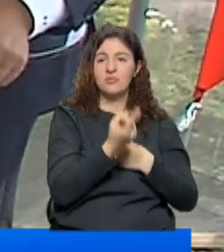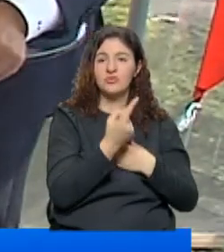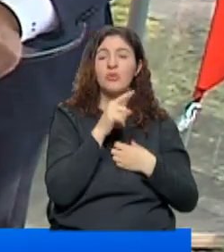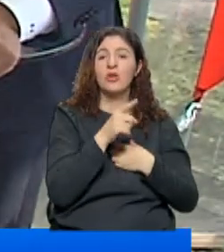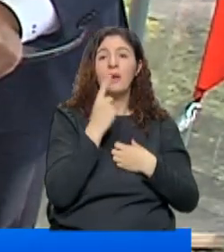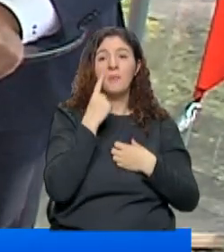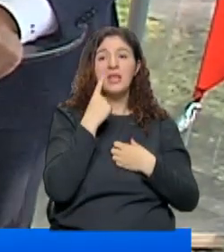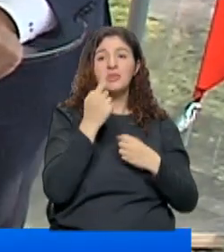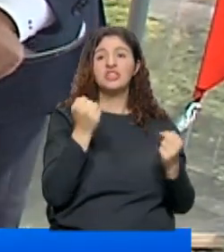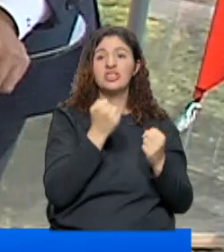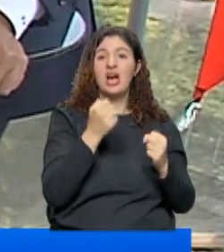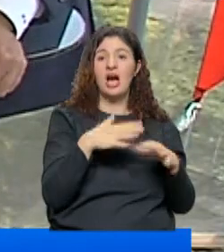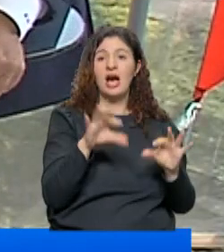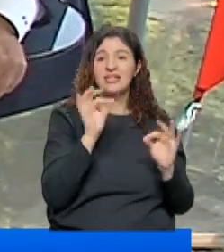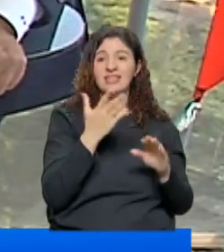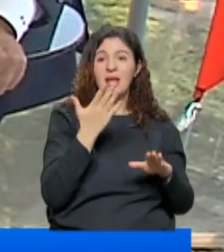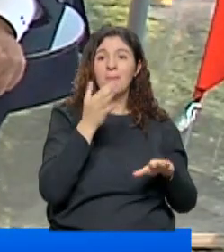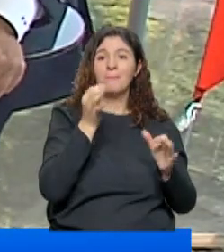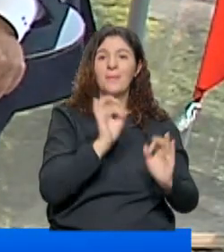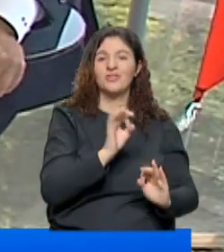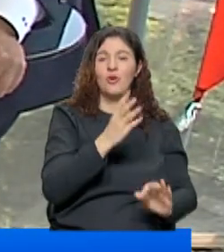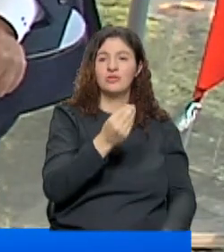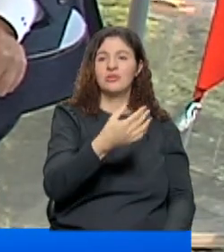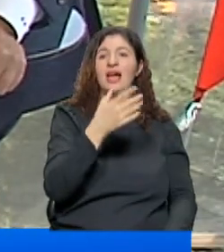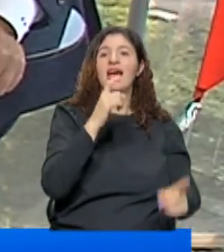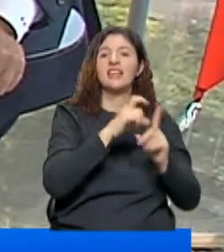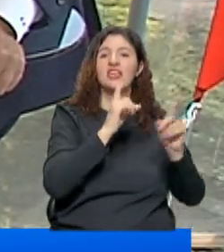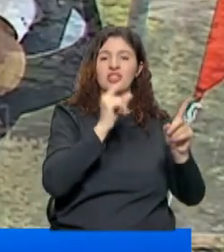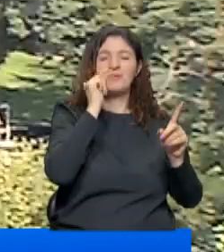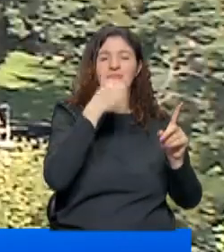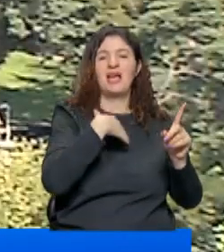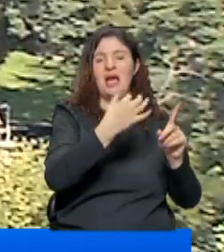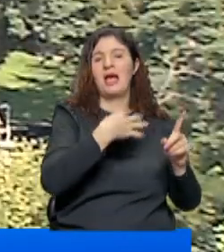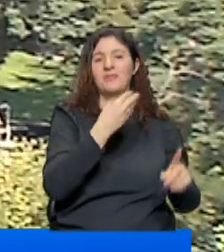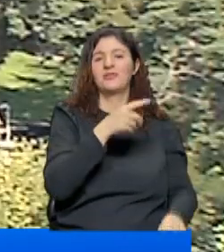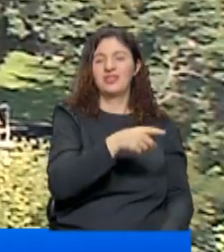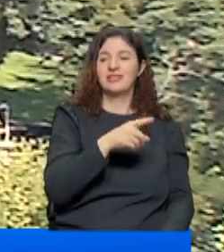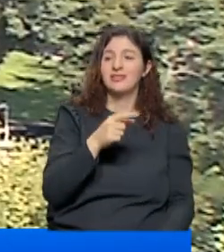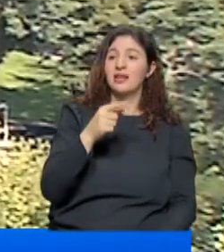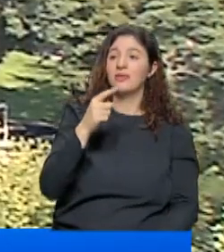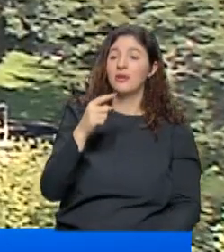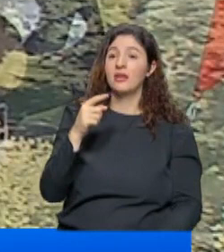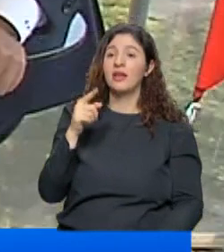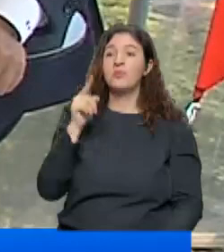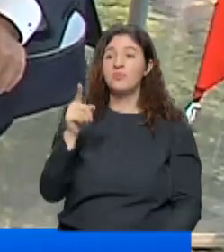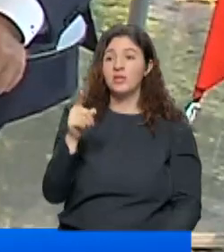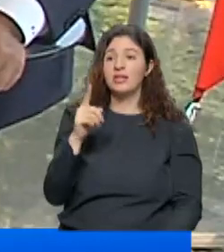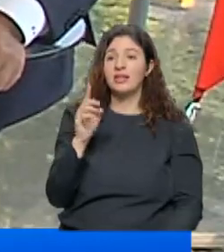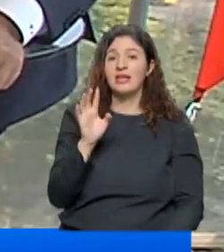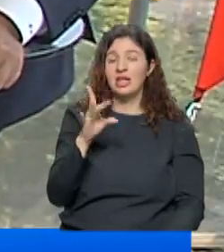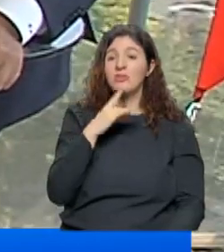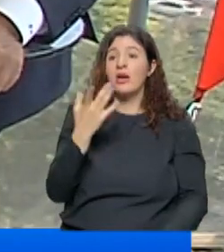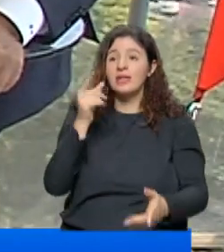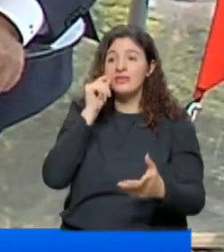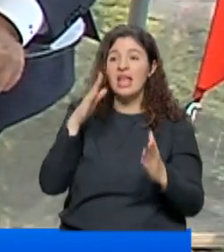demiştim. Bakalım kışlık hazırlığına başladıklarında Sayın Destici onu da bizimle paylaşacaktır. İnşallah. Bak ama bu da şeyi verelim. Ya artık millet